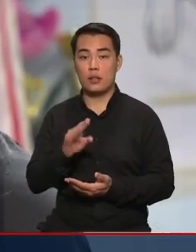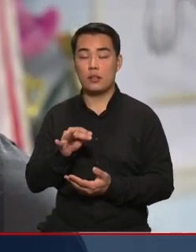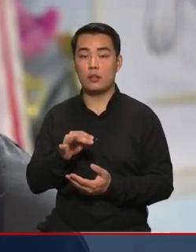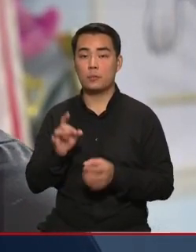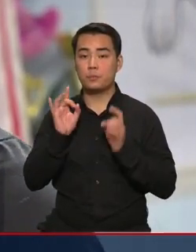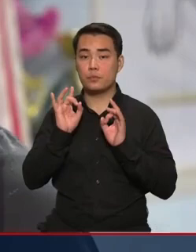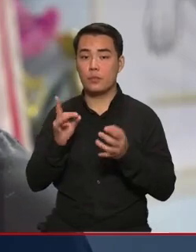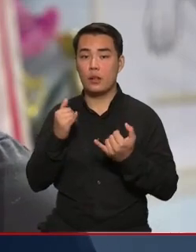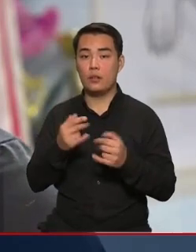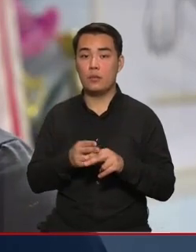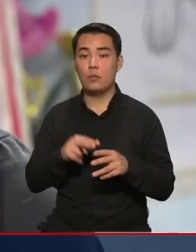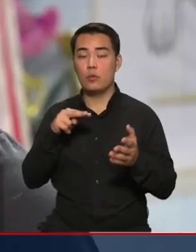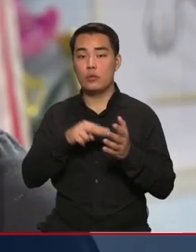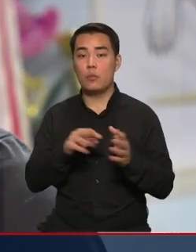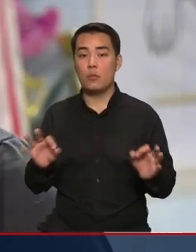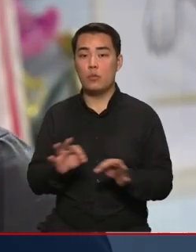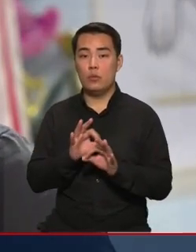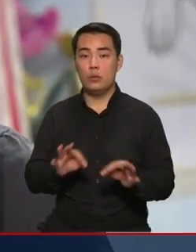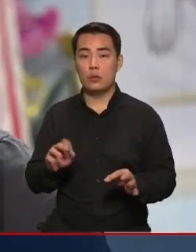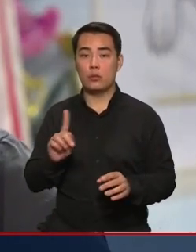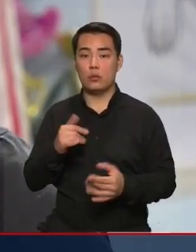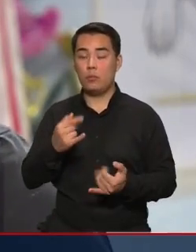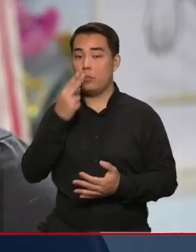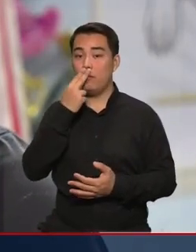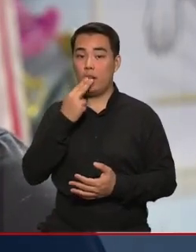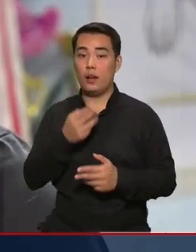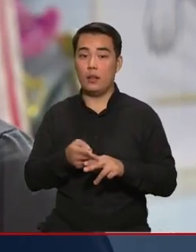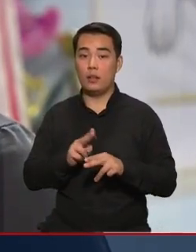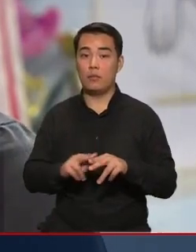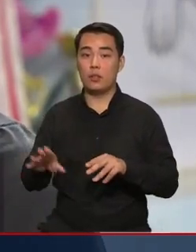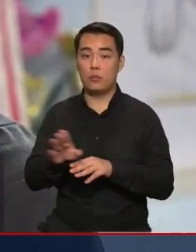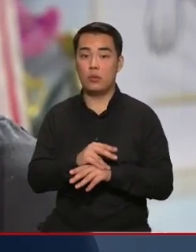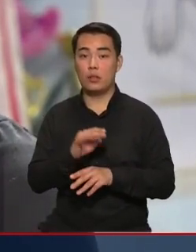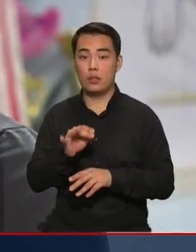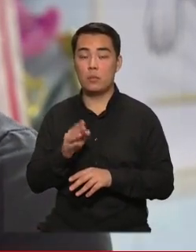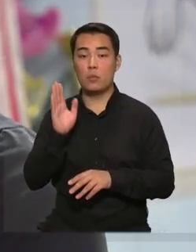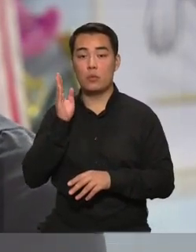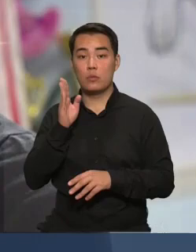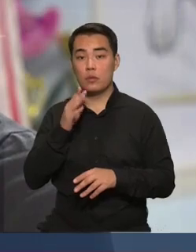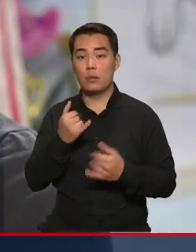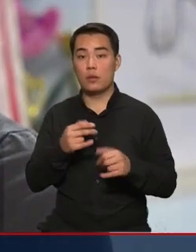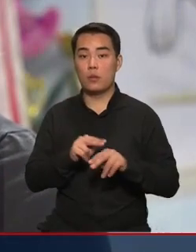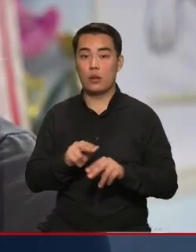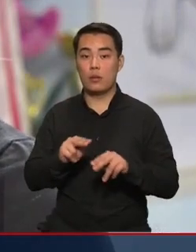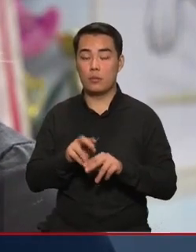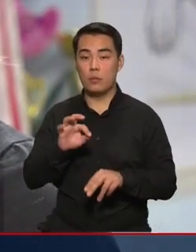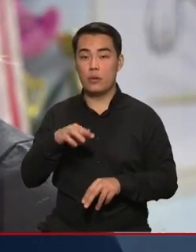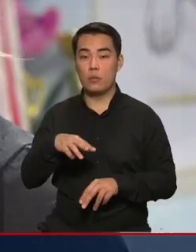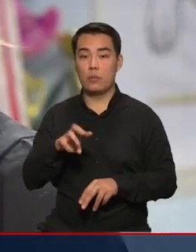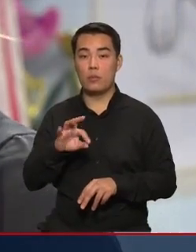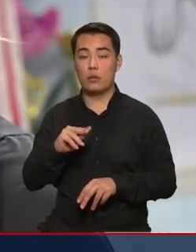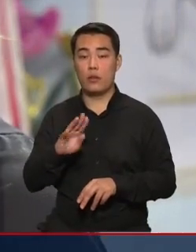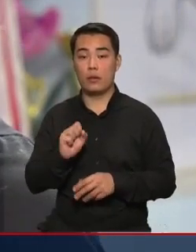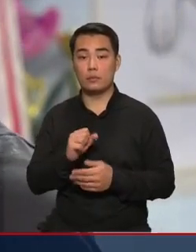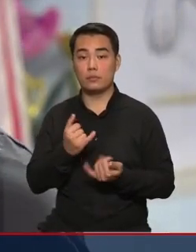громких звуков мы включаем музыку в зале для того, чтобы они привыкали к этому ко всему. А в дальнейшем мы приучаем уже на бомбочке, то есть где-то